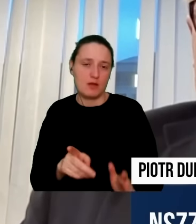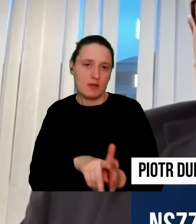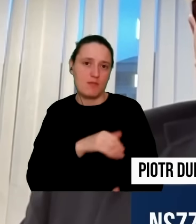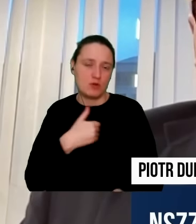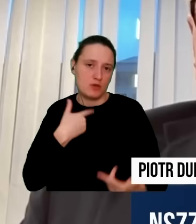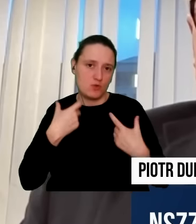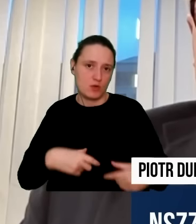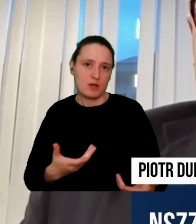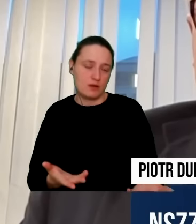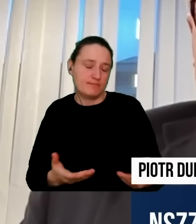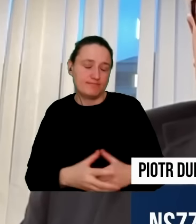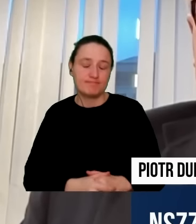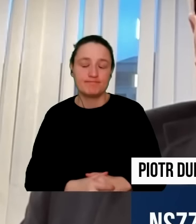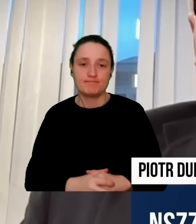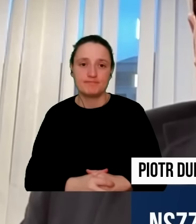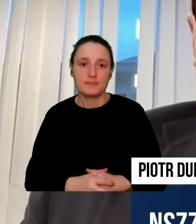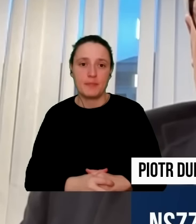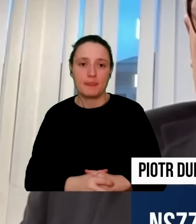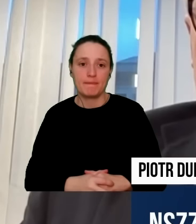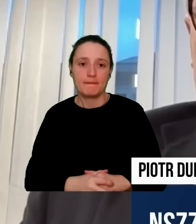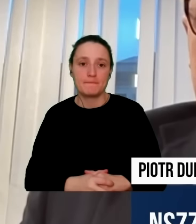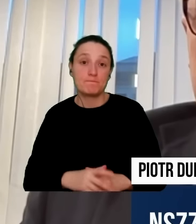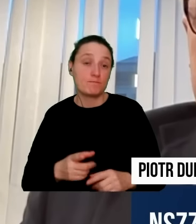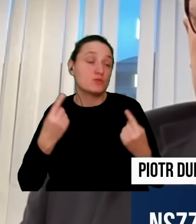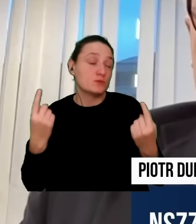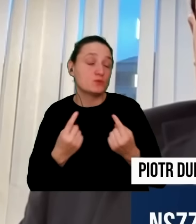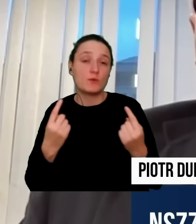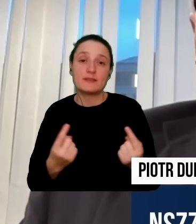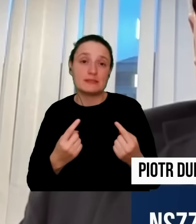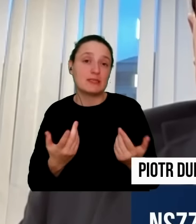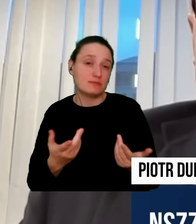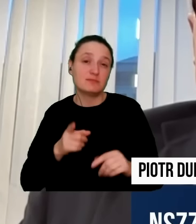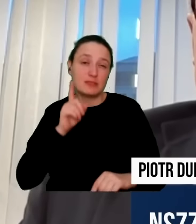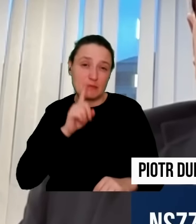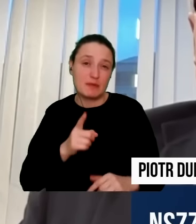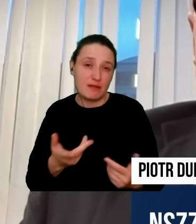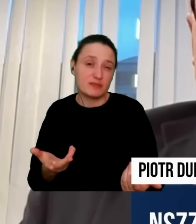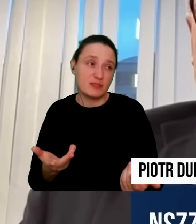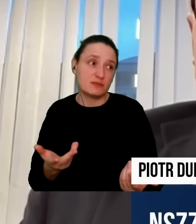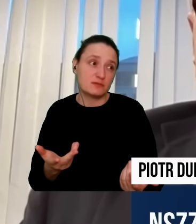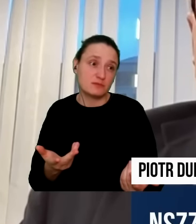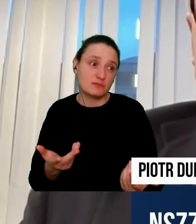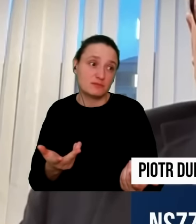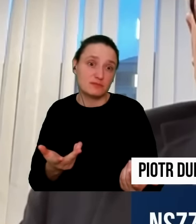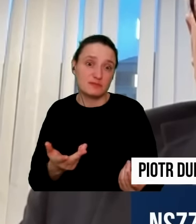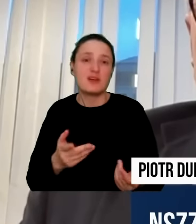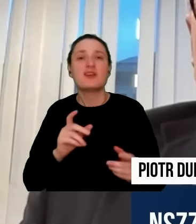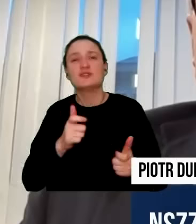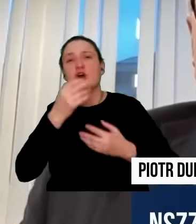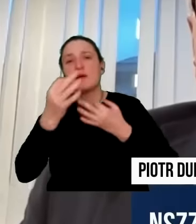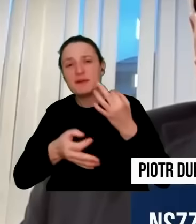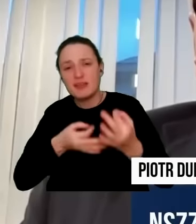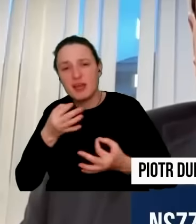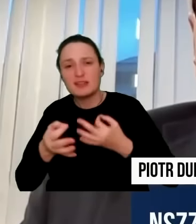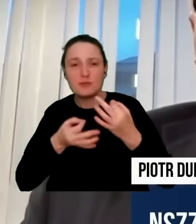rolnych. To jest sytuacja, w której te wszystkie opowiastki na temat tego, że